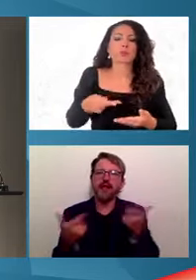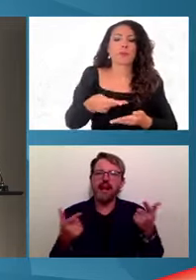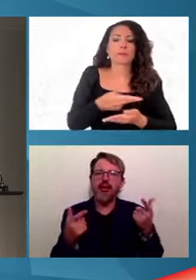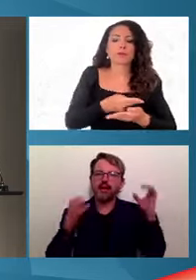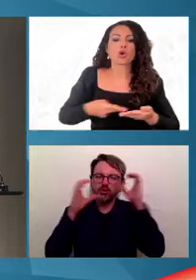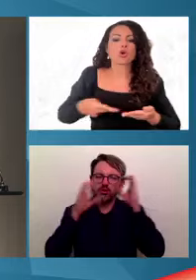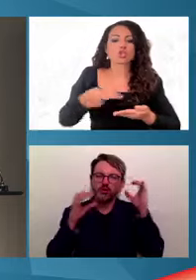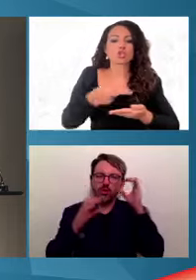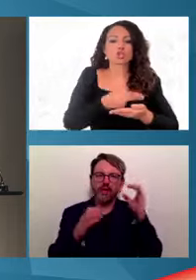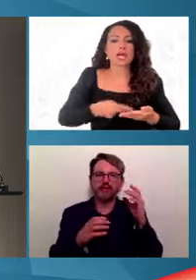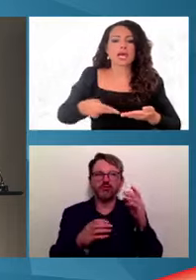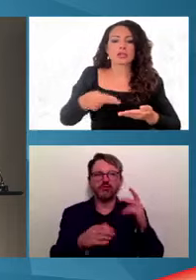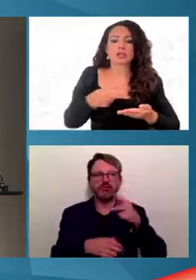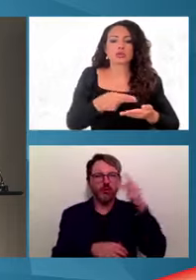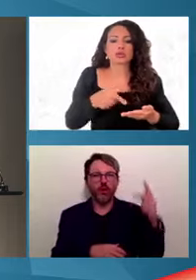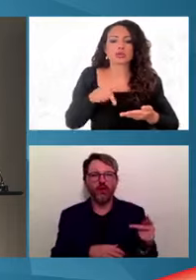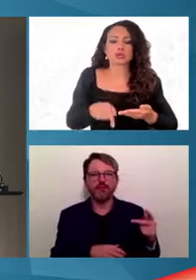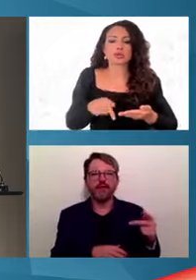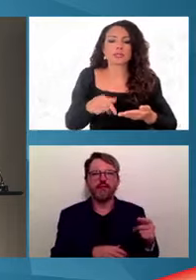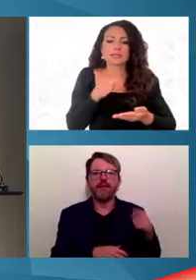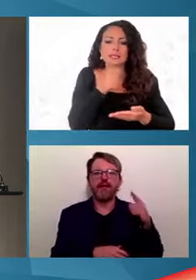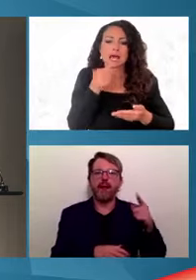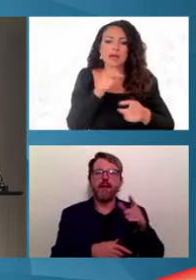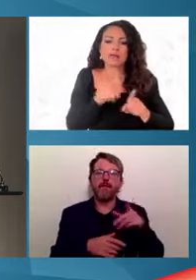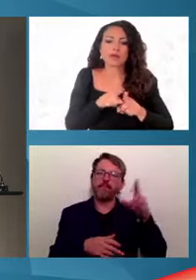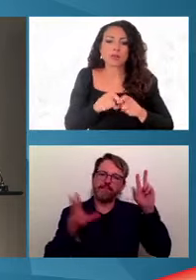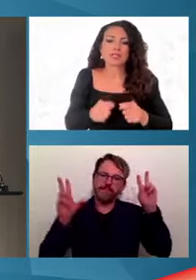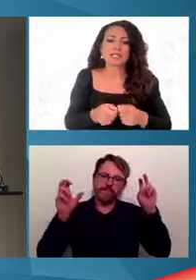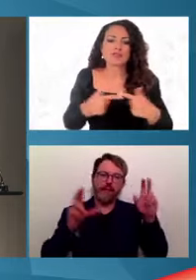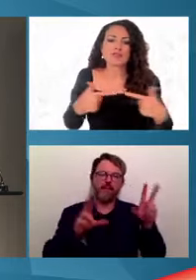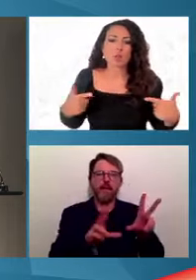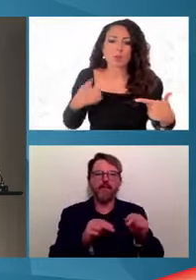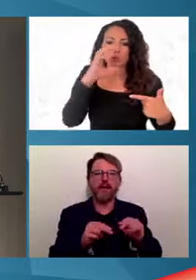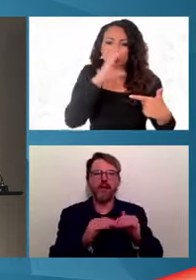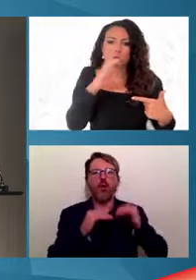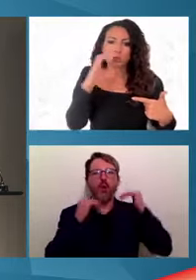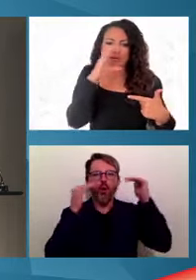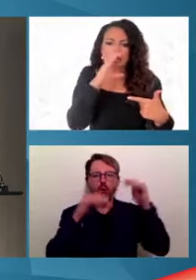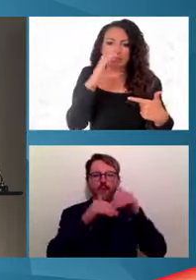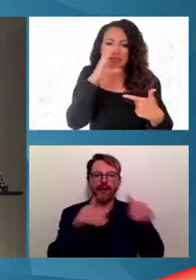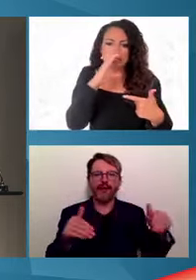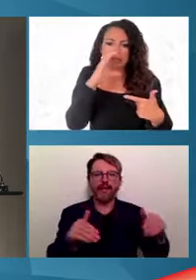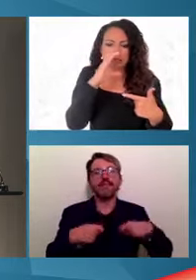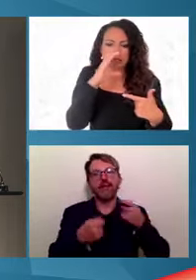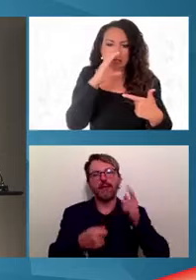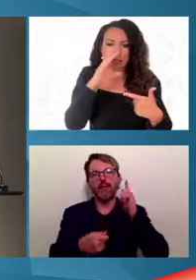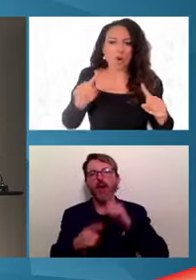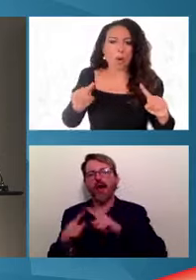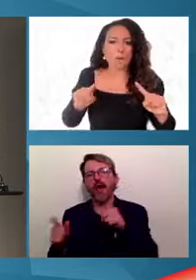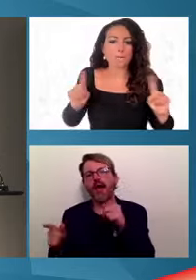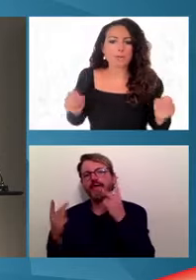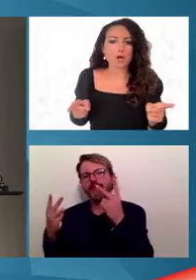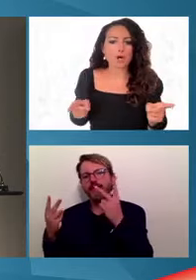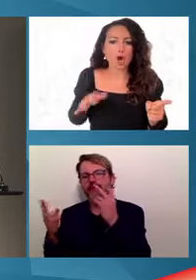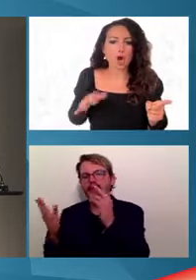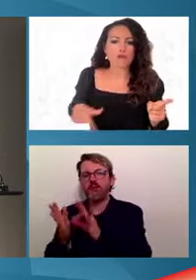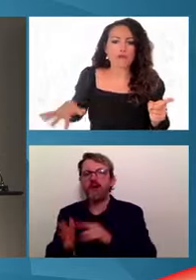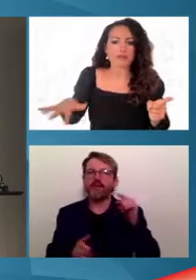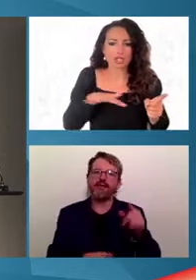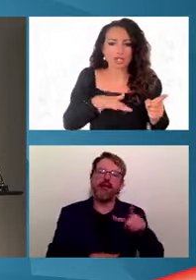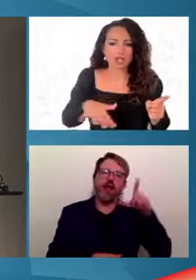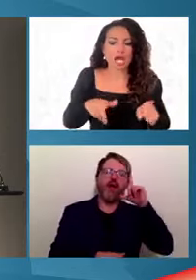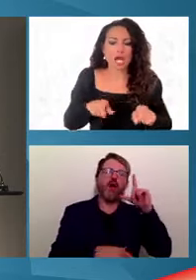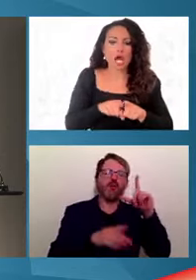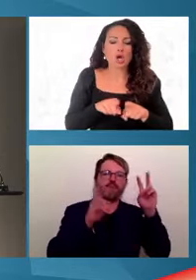Landestourismusentwicklungskonzept, hier stand vor allem die Bettenobergrenze im Mittelpunkt. Schade, denn es hat auch andere wichtige Aspekte gegeben. Es ist untergegangen, dass wir